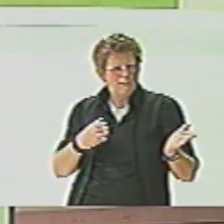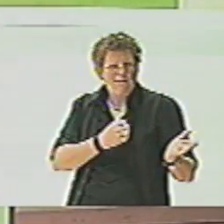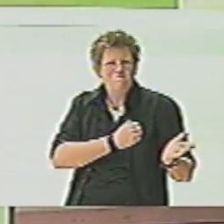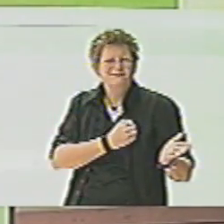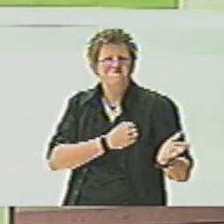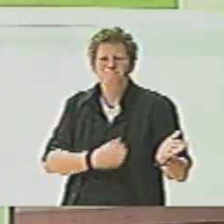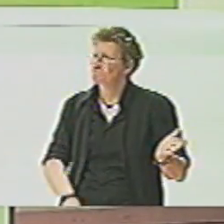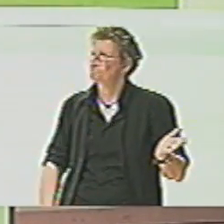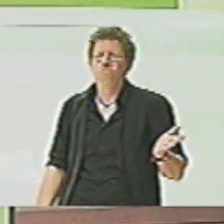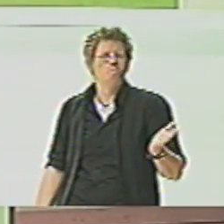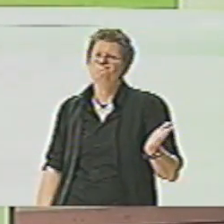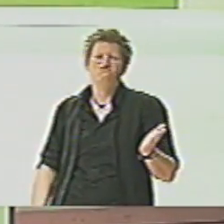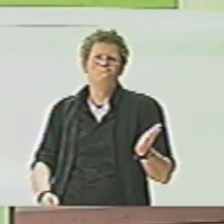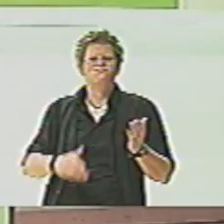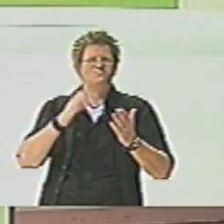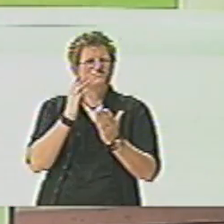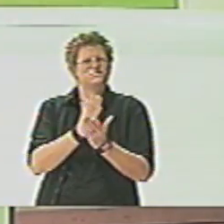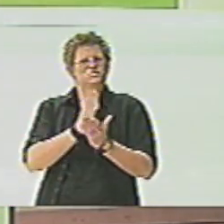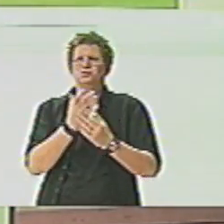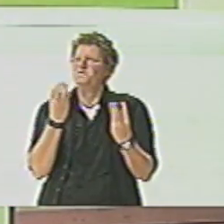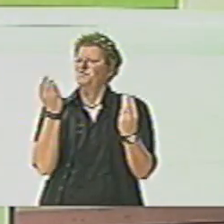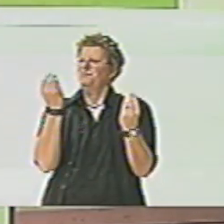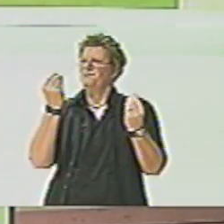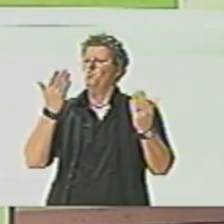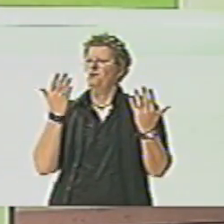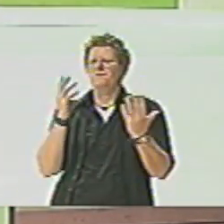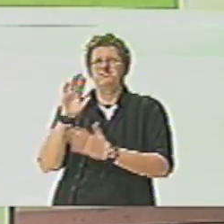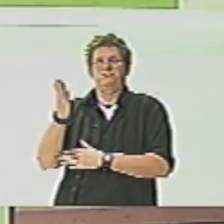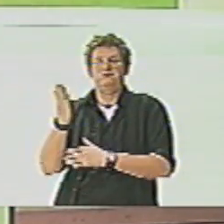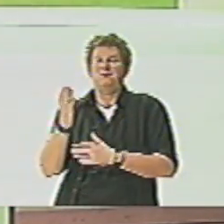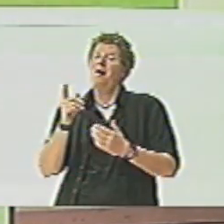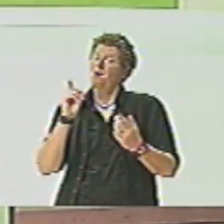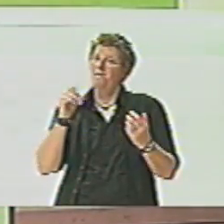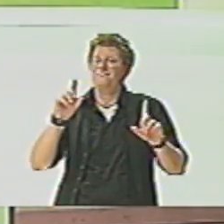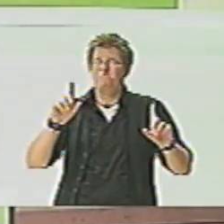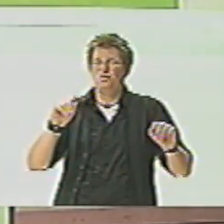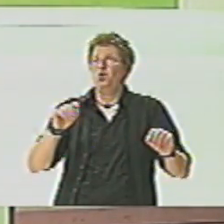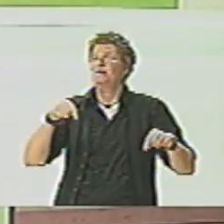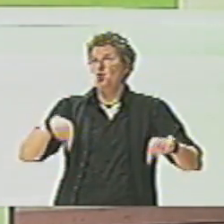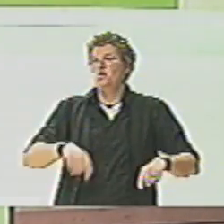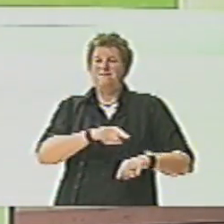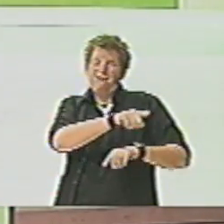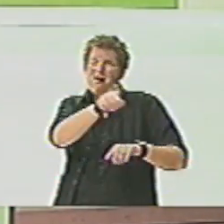die nun vor uns liegen. Solltet ihr heute das Go geben für 5 Jahre